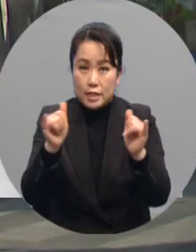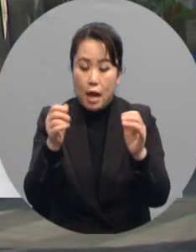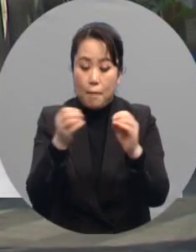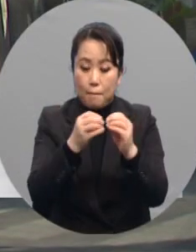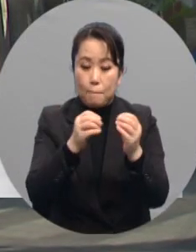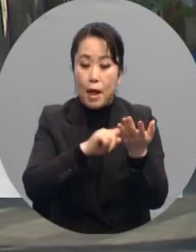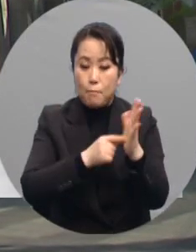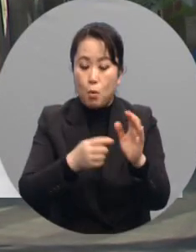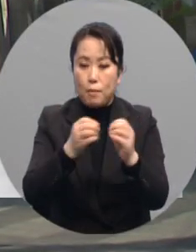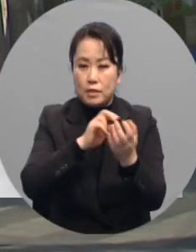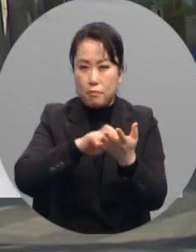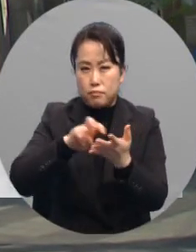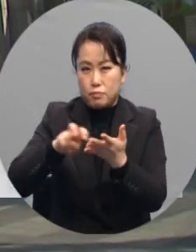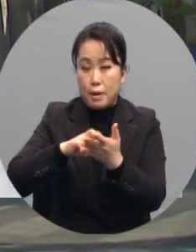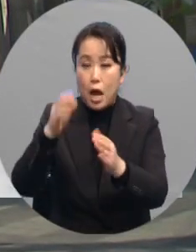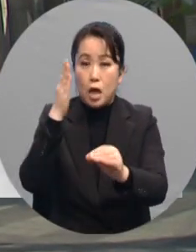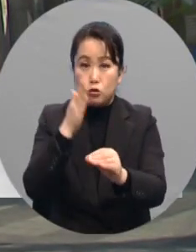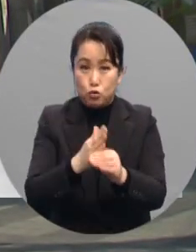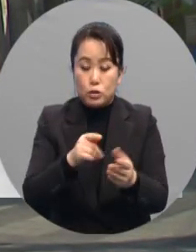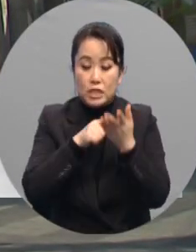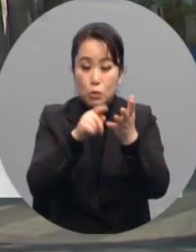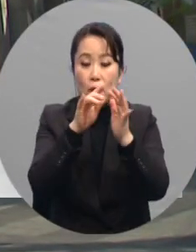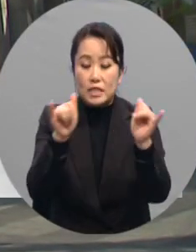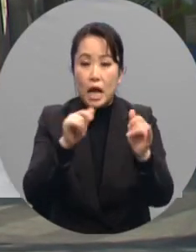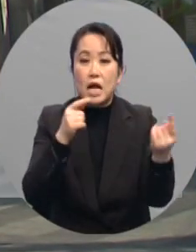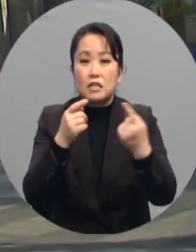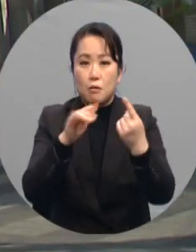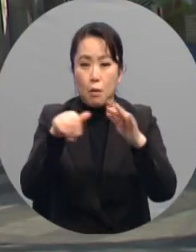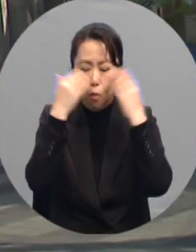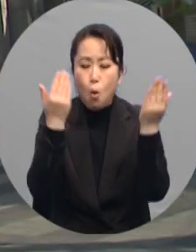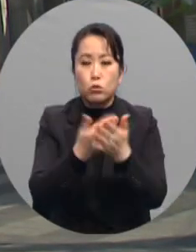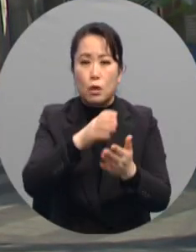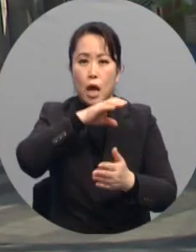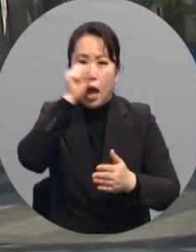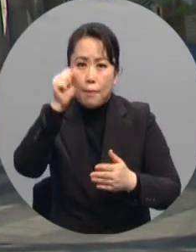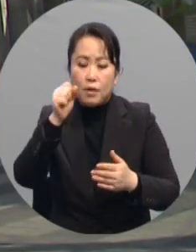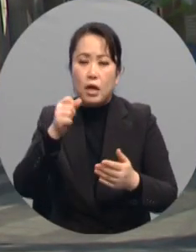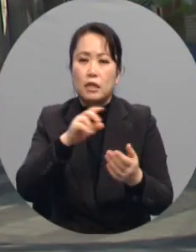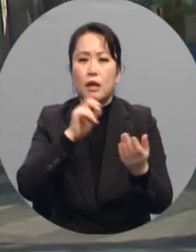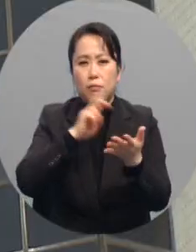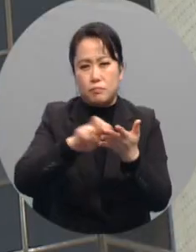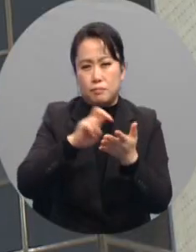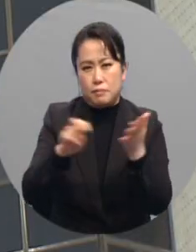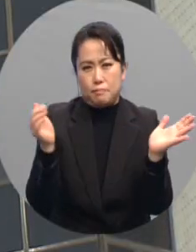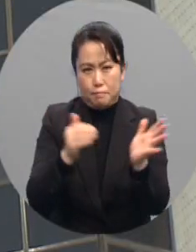보내는 과정에서 지원자 천명 모두에게 합격 메시지를 발송한 것으로 알려졌습니다